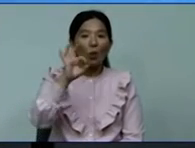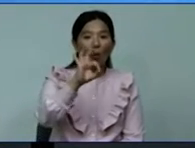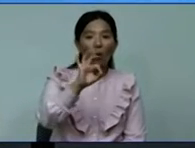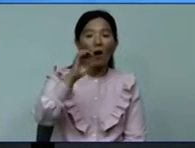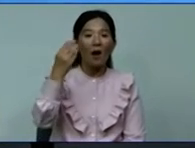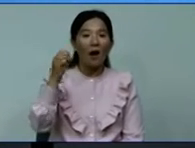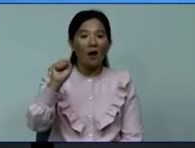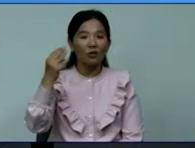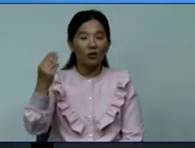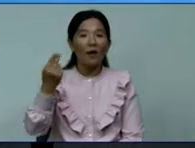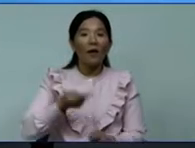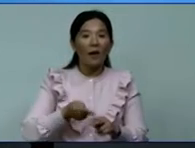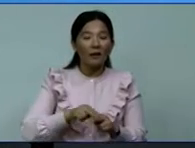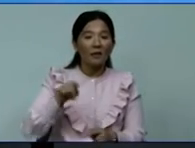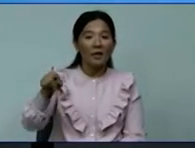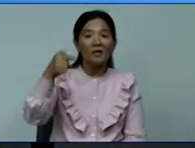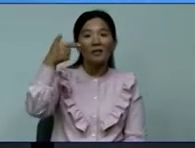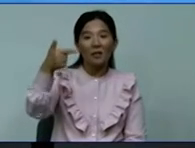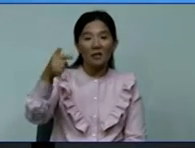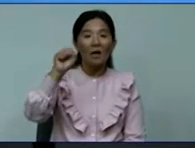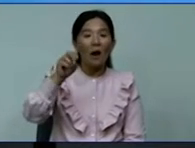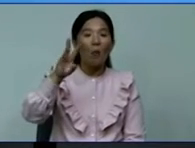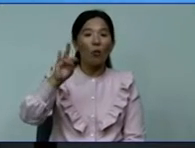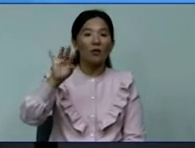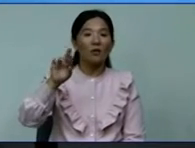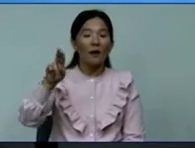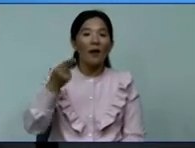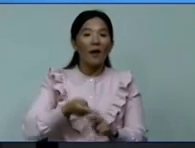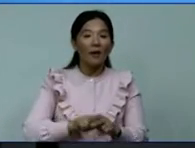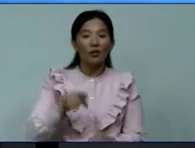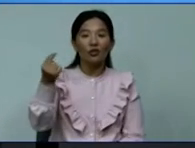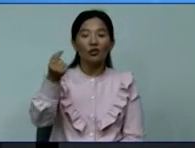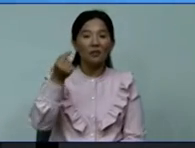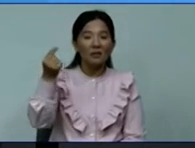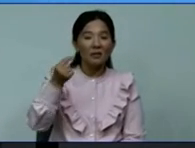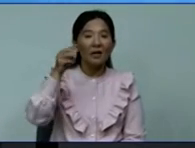NH4OH, гидроксид аммония. Частица